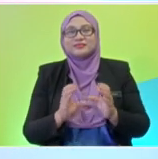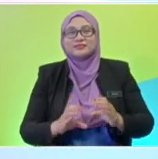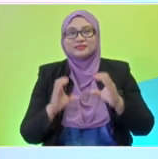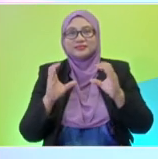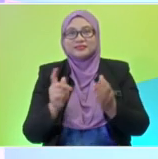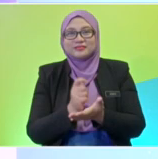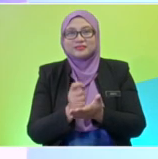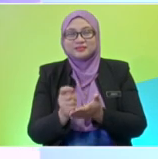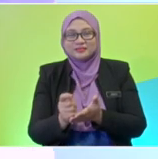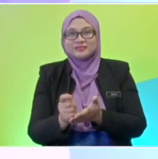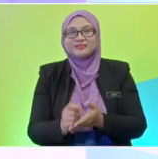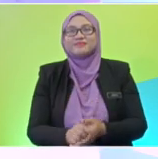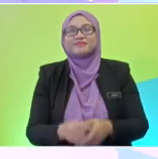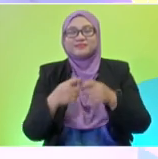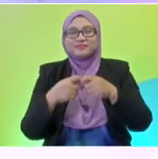keluarga